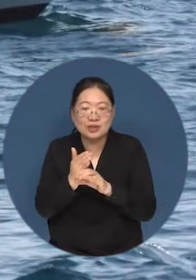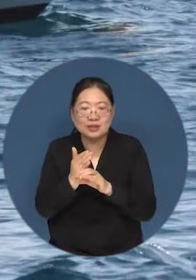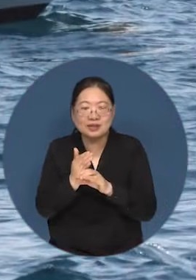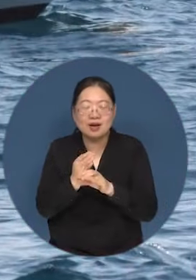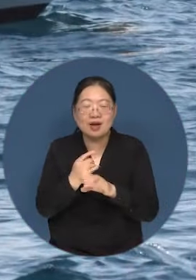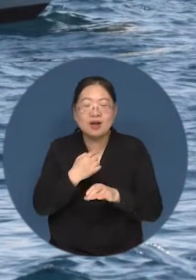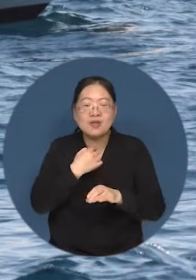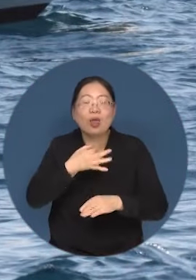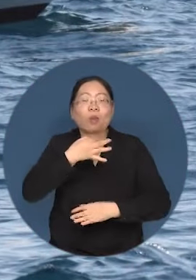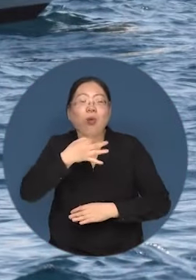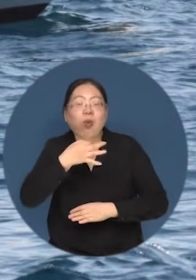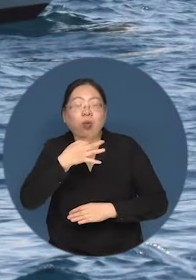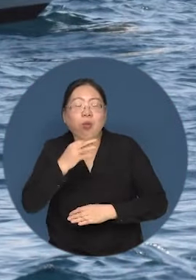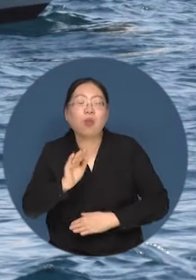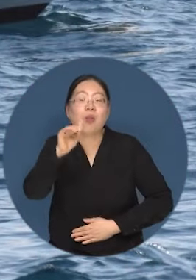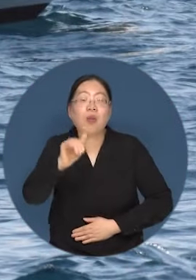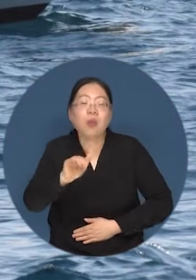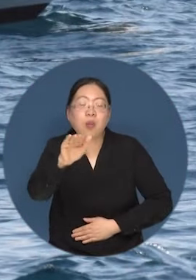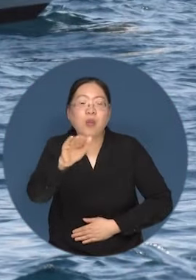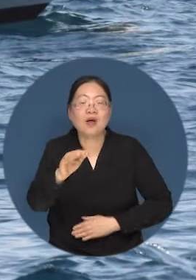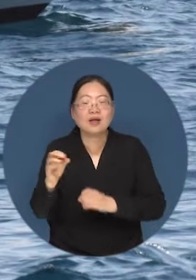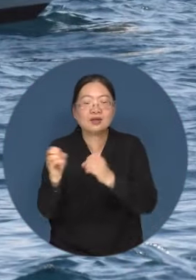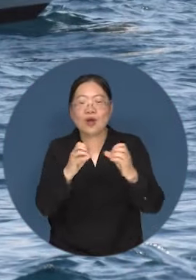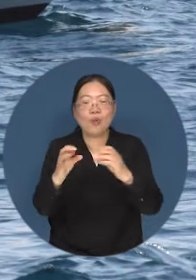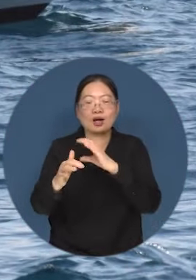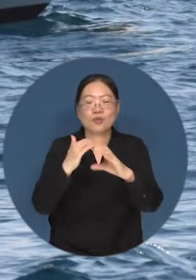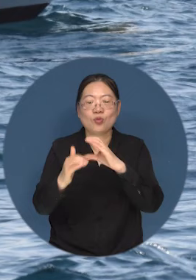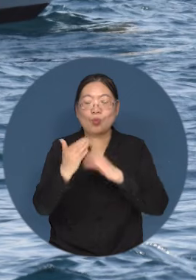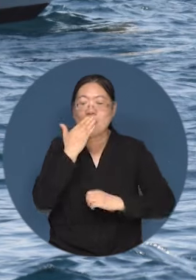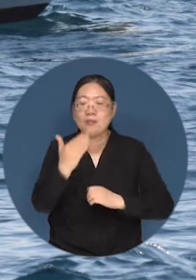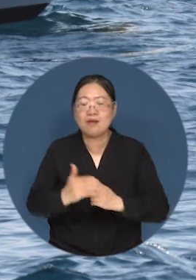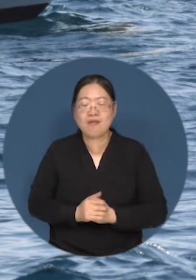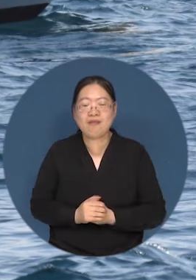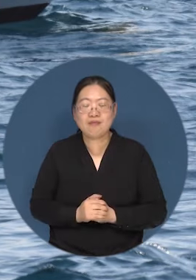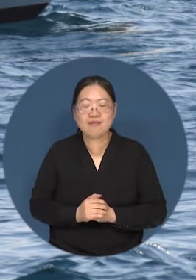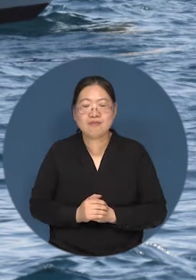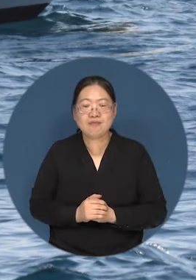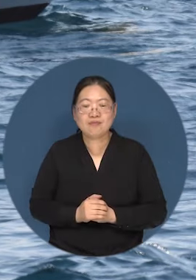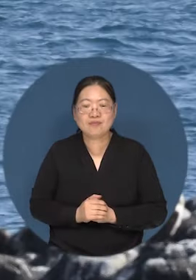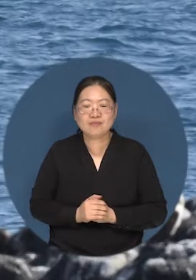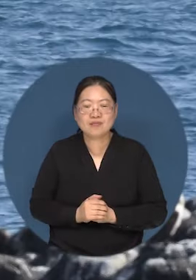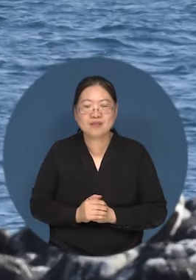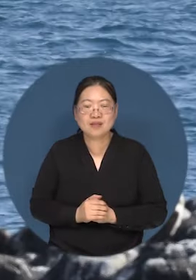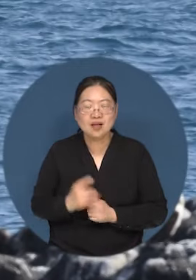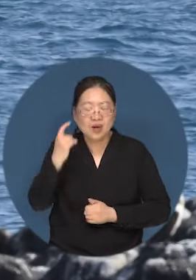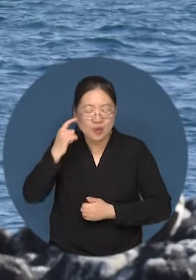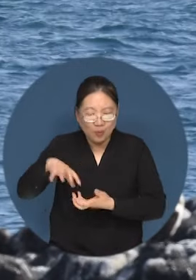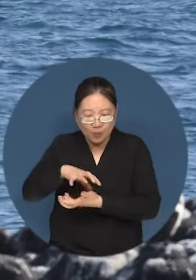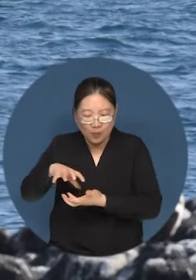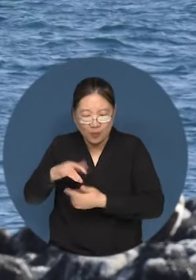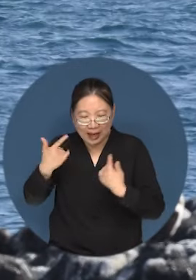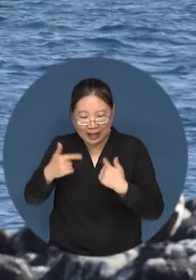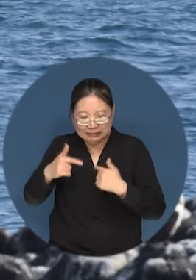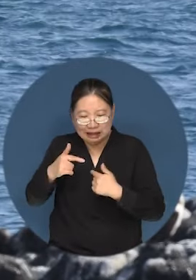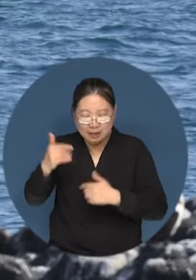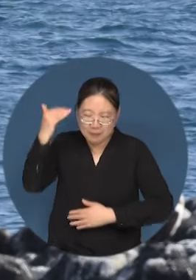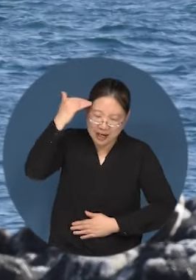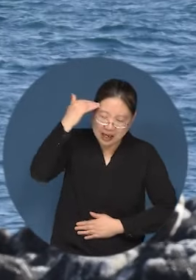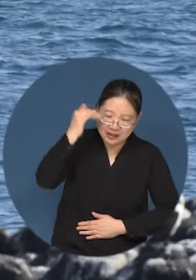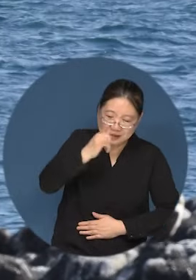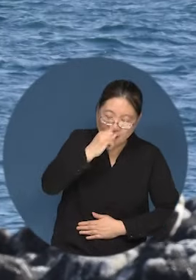의사소통을 하는데 서로 음파로 의사소통. 맞아요. 네. 근데 이제 소음이 항상 깔려 있으면 그 음파가